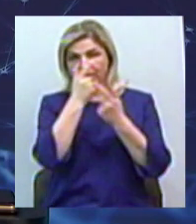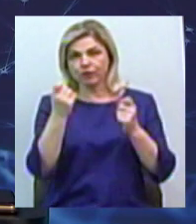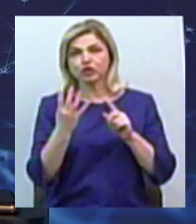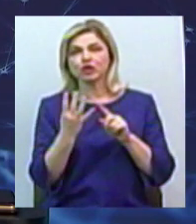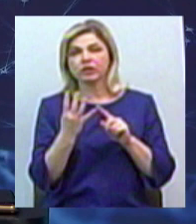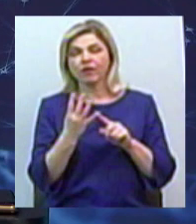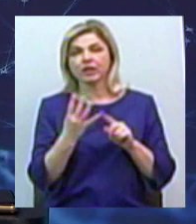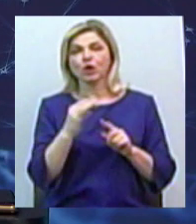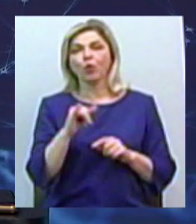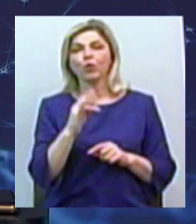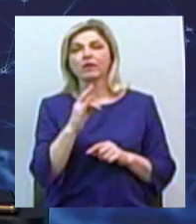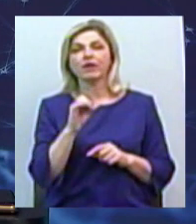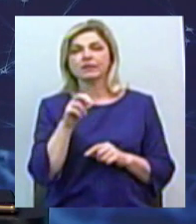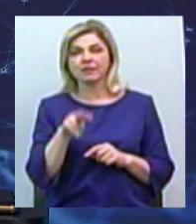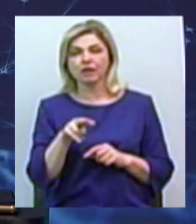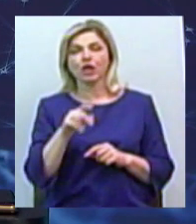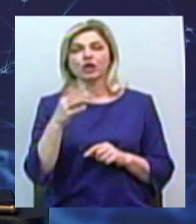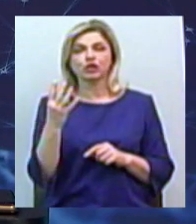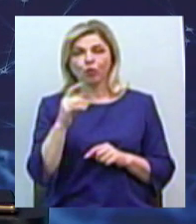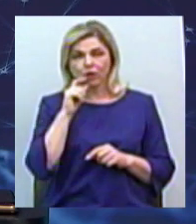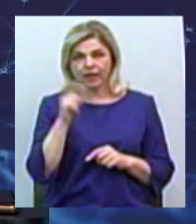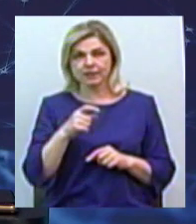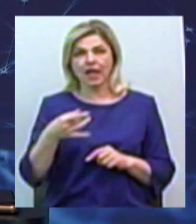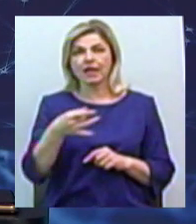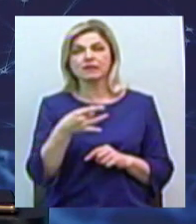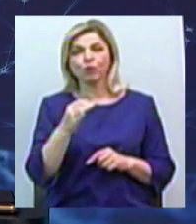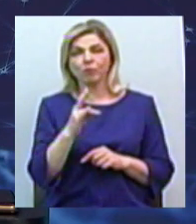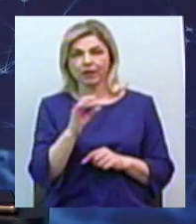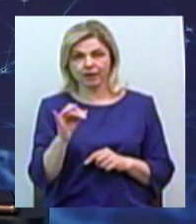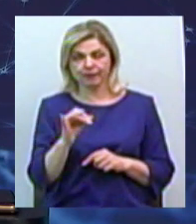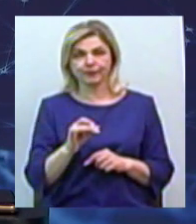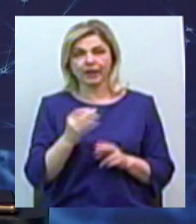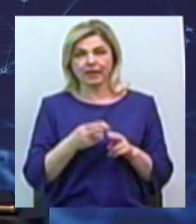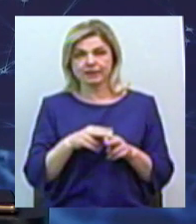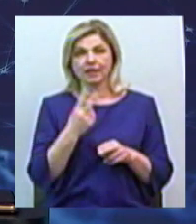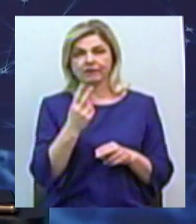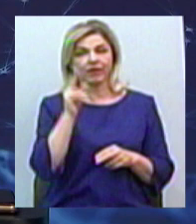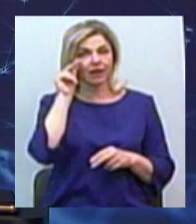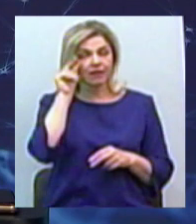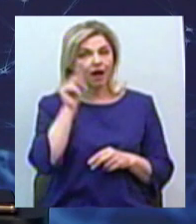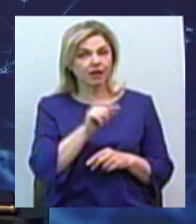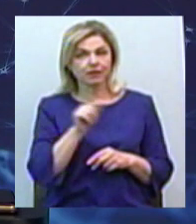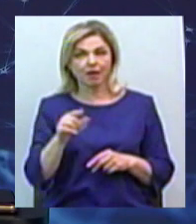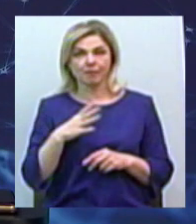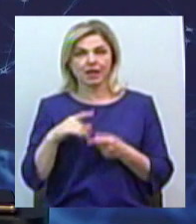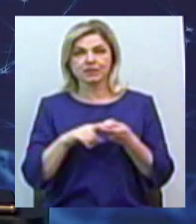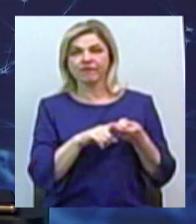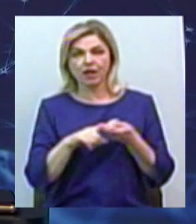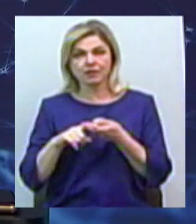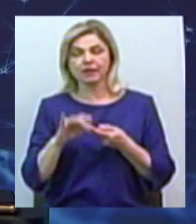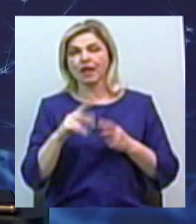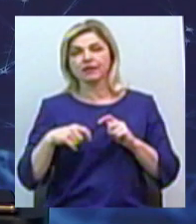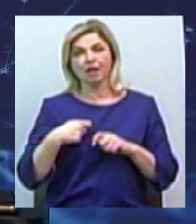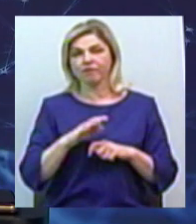універсал Української Народної Республіки про незалежність. Так. Відповідно. Тому ці дві дати, вони, так би мовити, взаємопов'язані. І не дарма